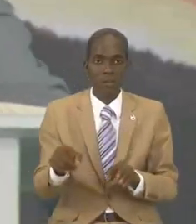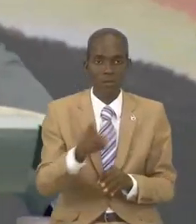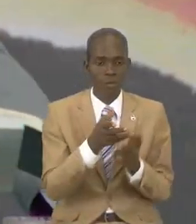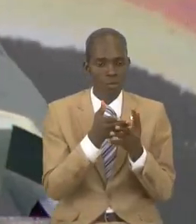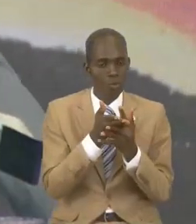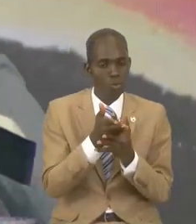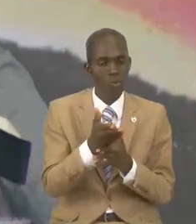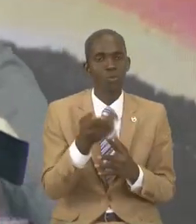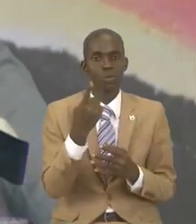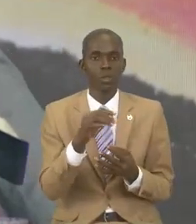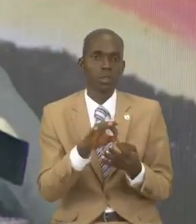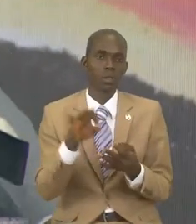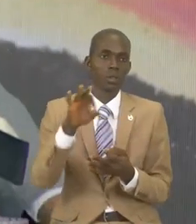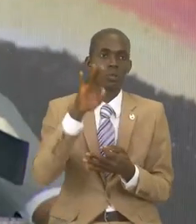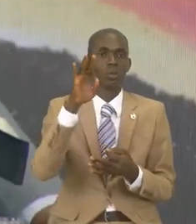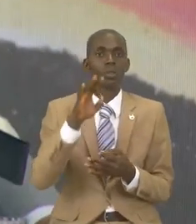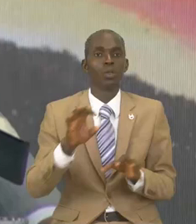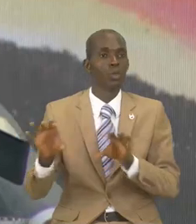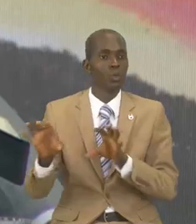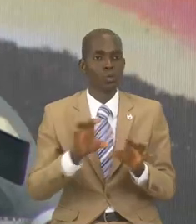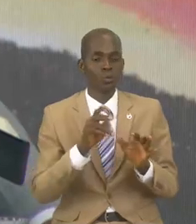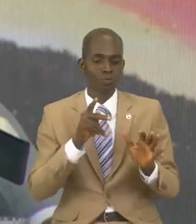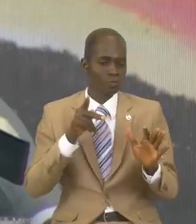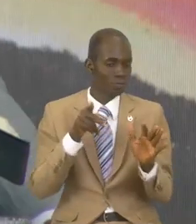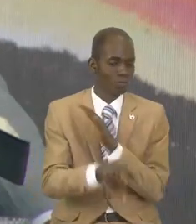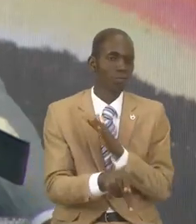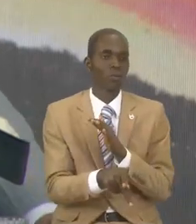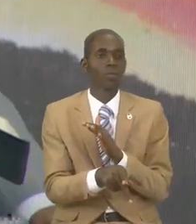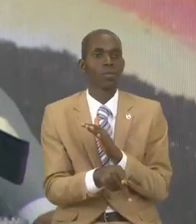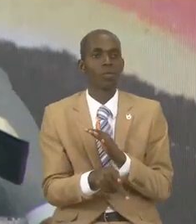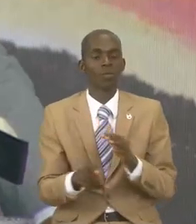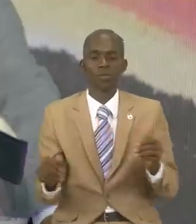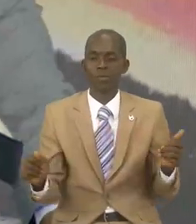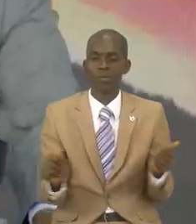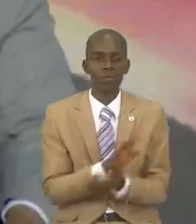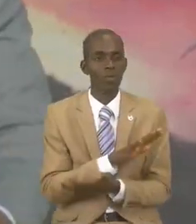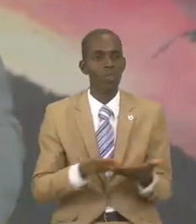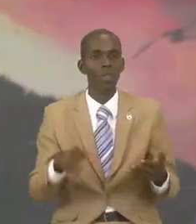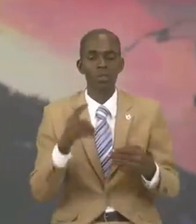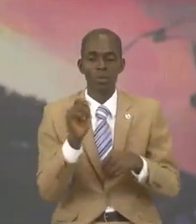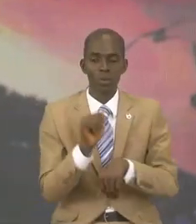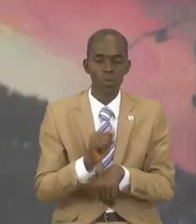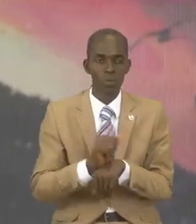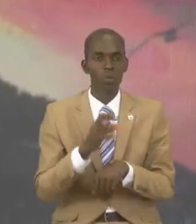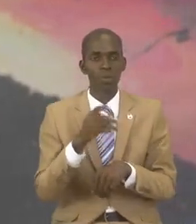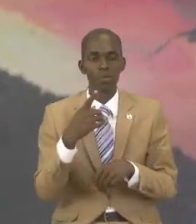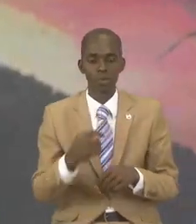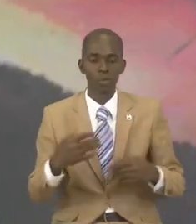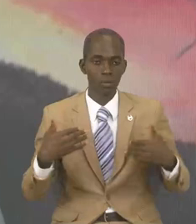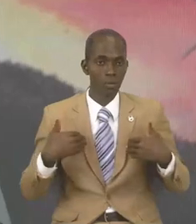l'Esprit vous faites mourir les actions, détruisez les